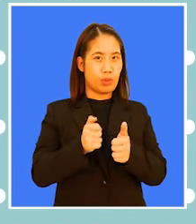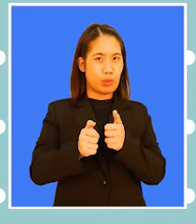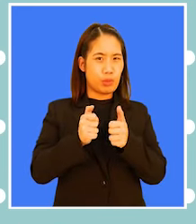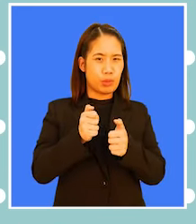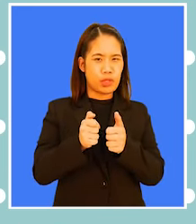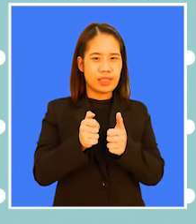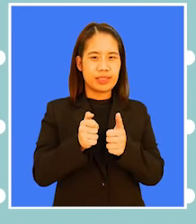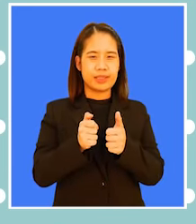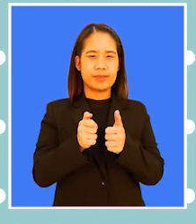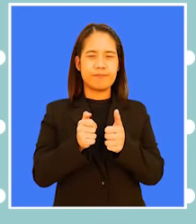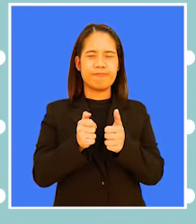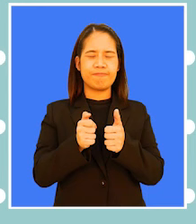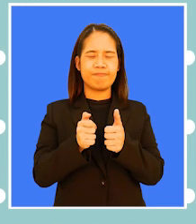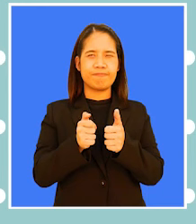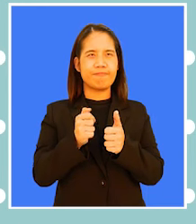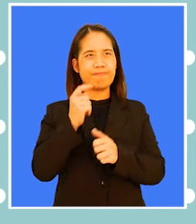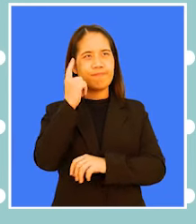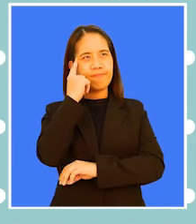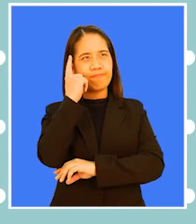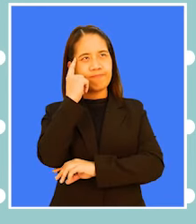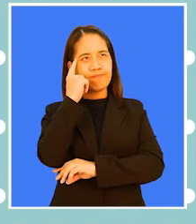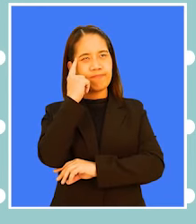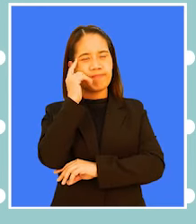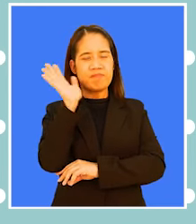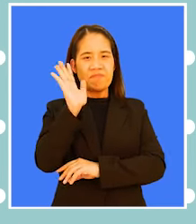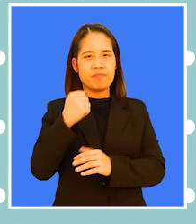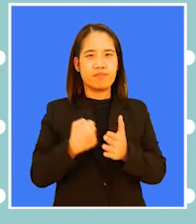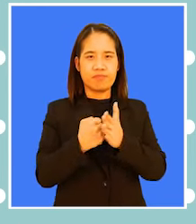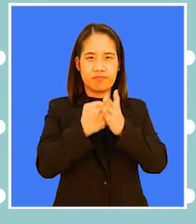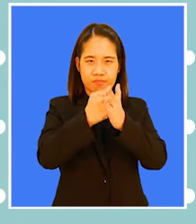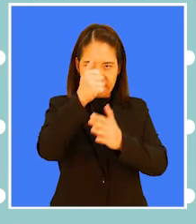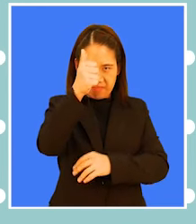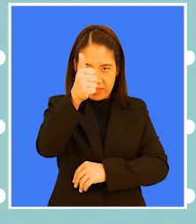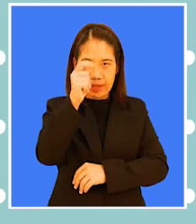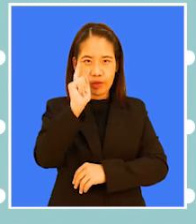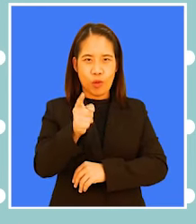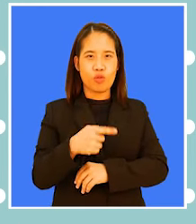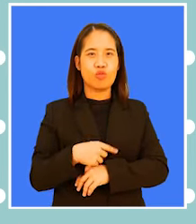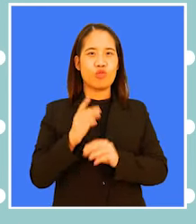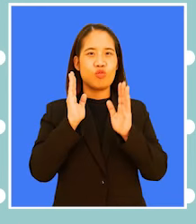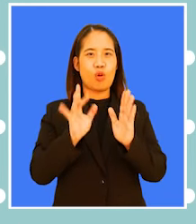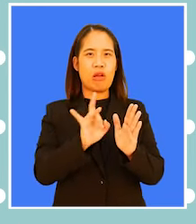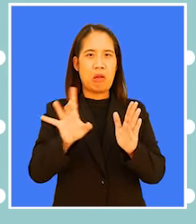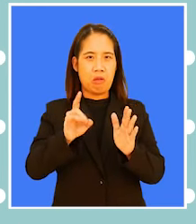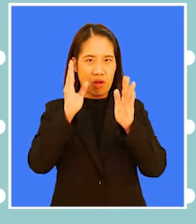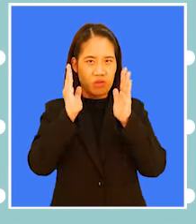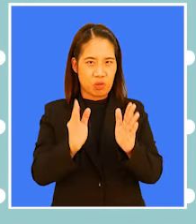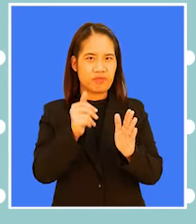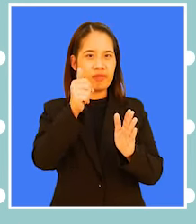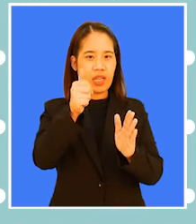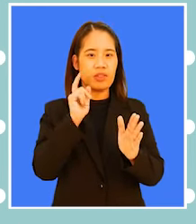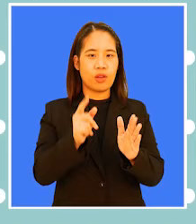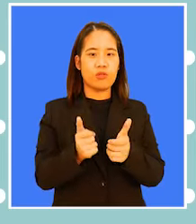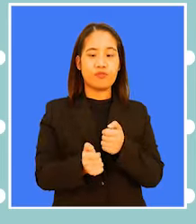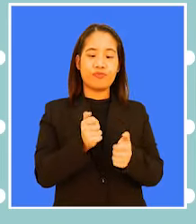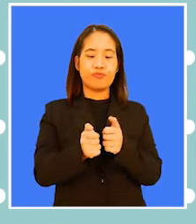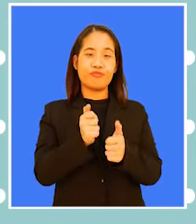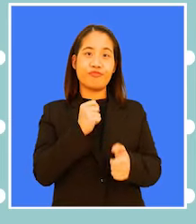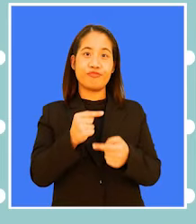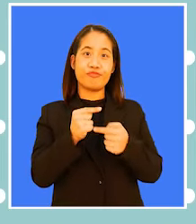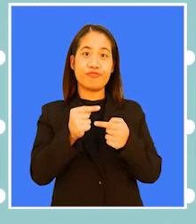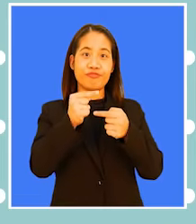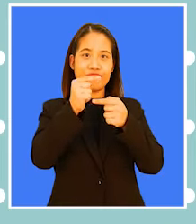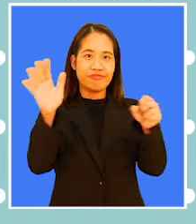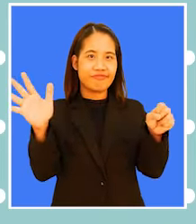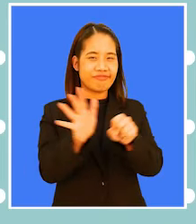เหรอแต่ก็ต้องสู้ให้ได้1ใน100เพราะฉันวิ่งไม่ไหวแล้วนะกรอกให้ครบ